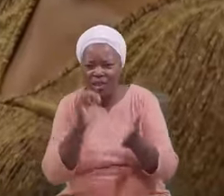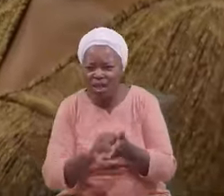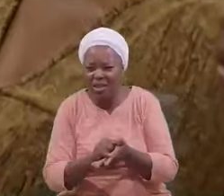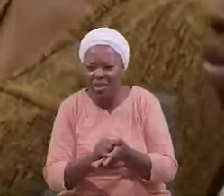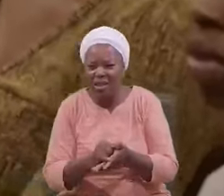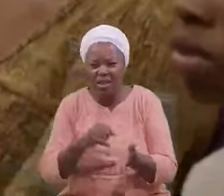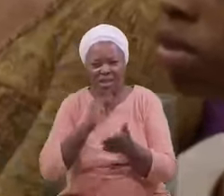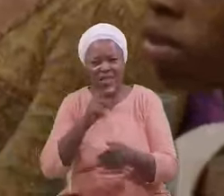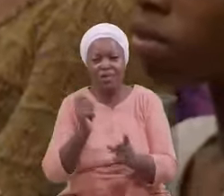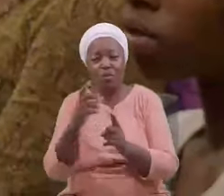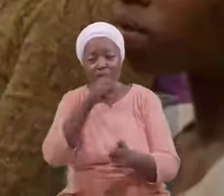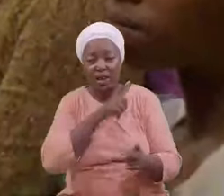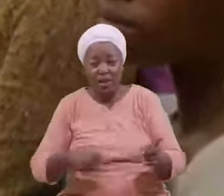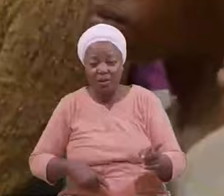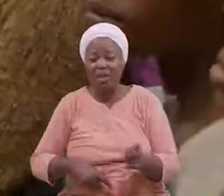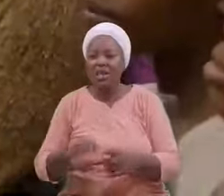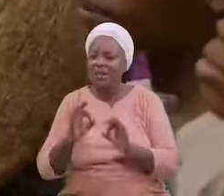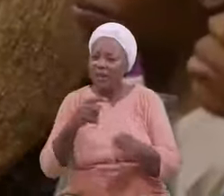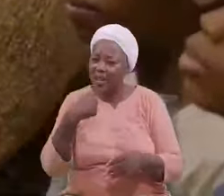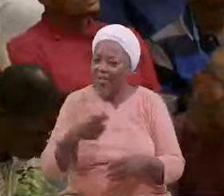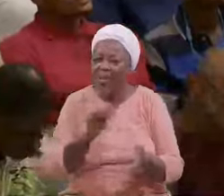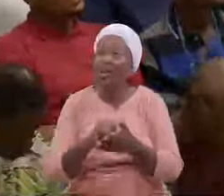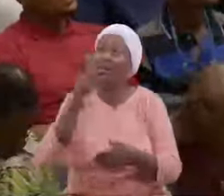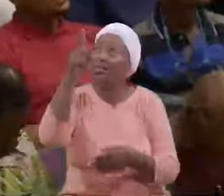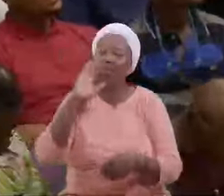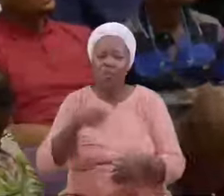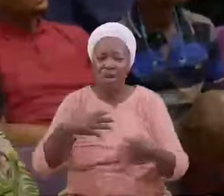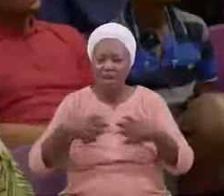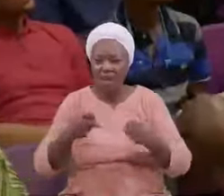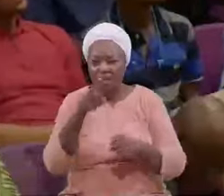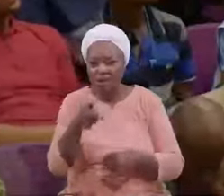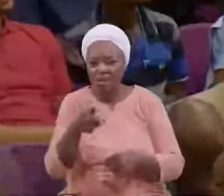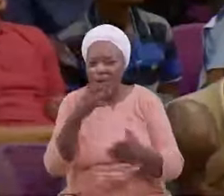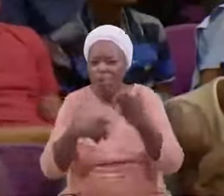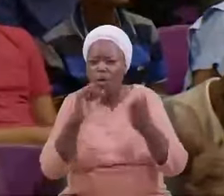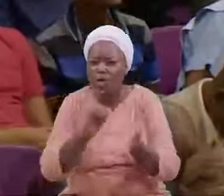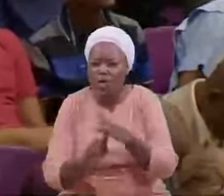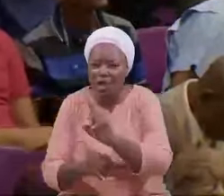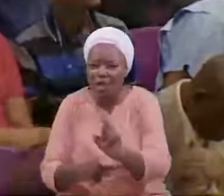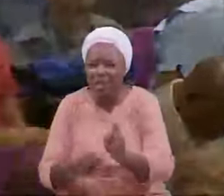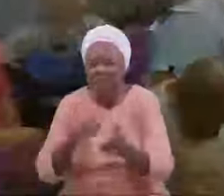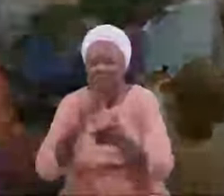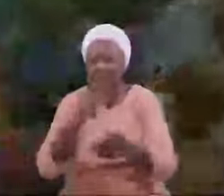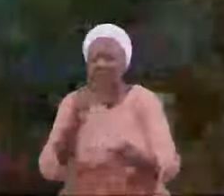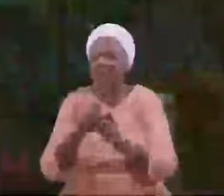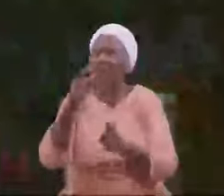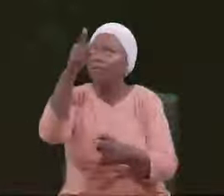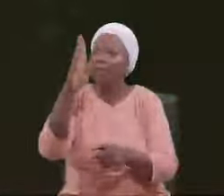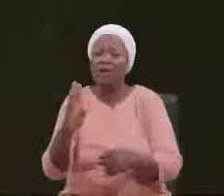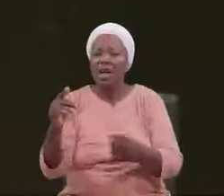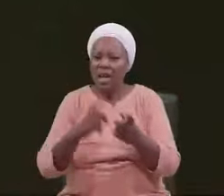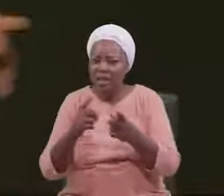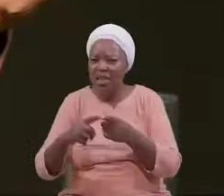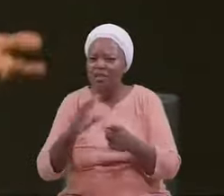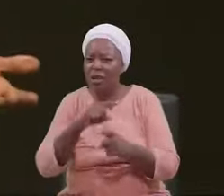dis, il vous guérira, c'est quoi? Si je dis que c'est accompli, c'est quoi ça? Si je